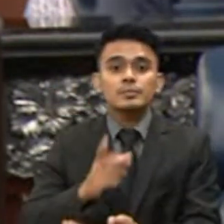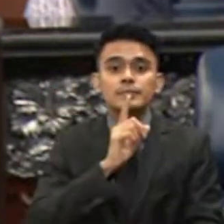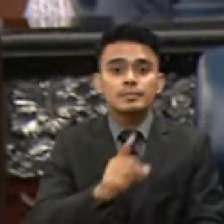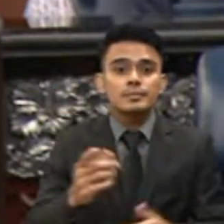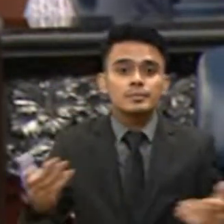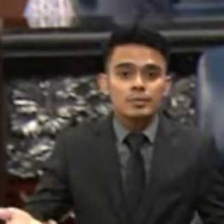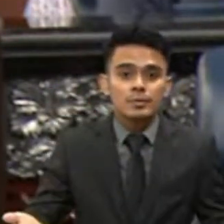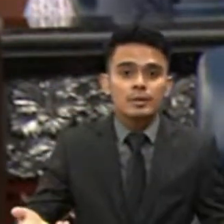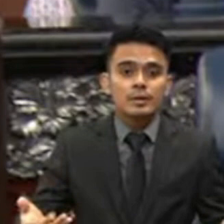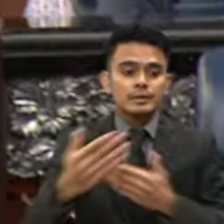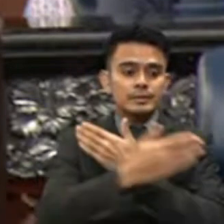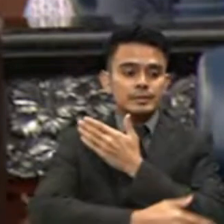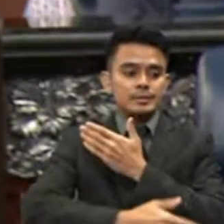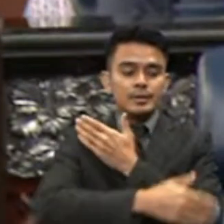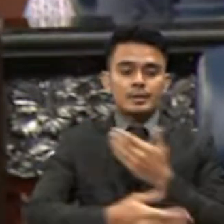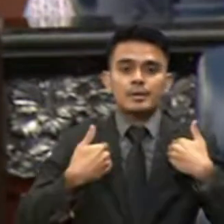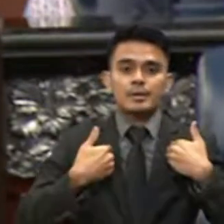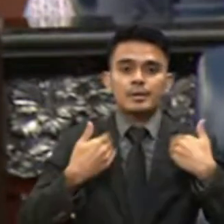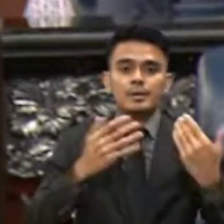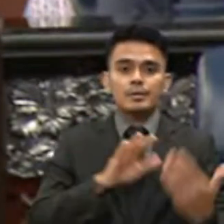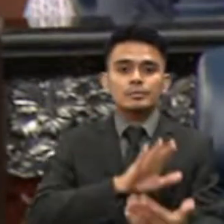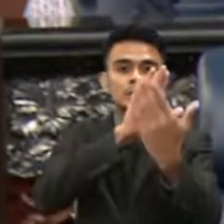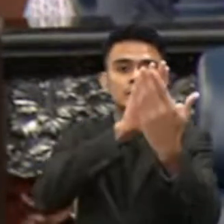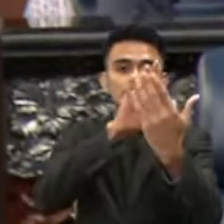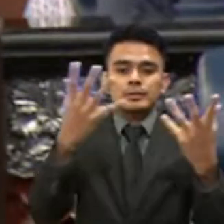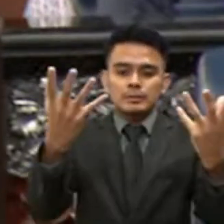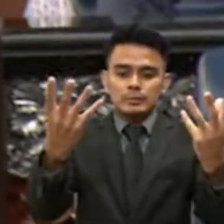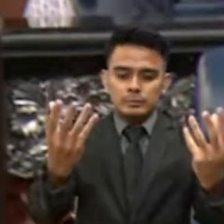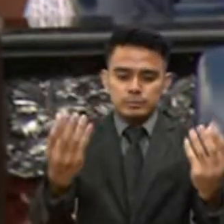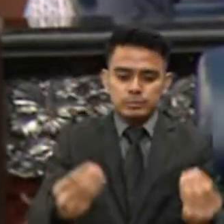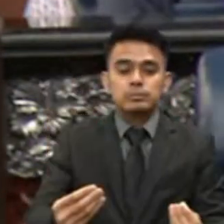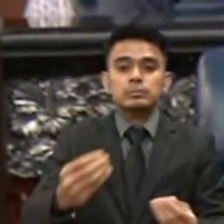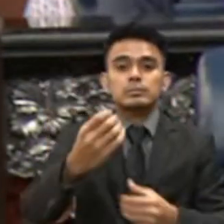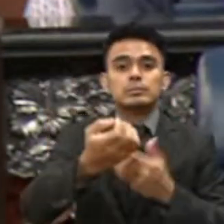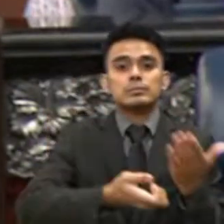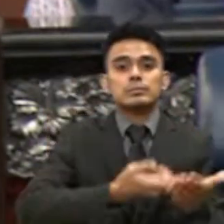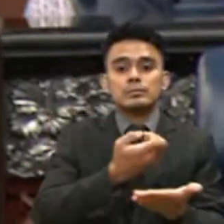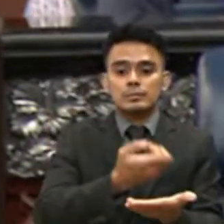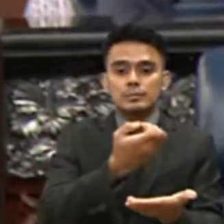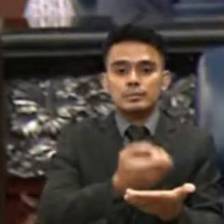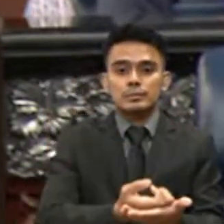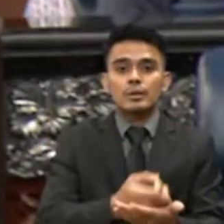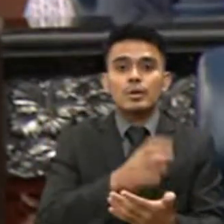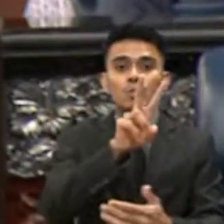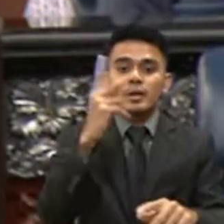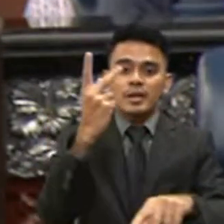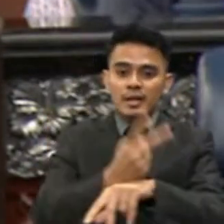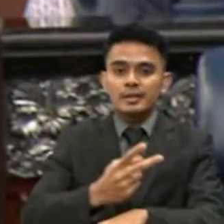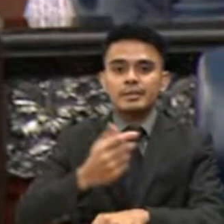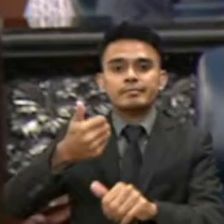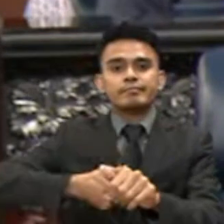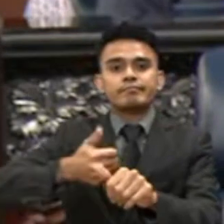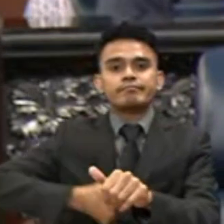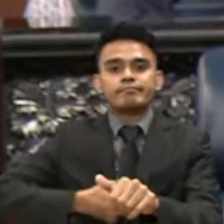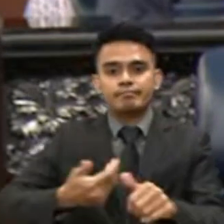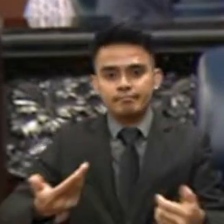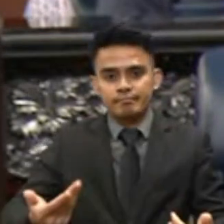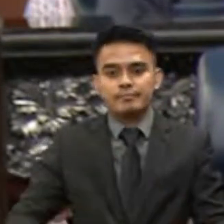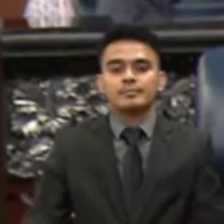Apabila sebuah negara mengalami penguncupan ekonomi suku tahunan sebanyak dua kali berturut-turut